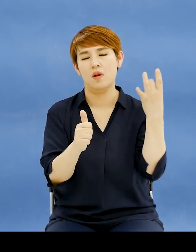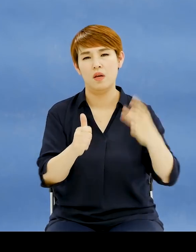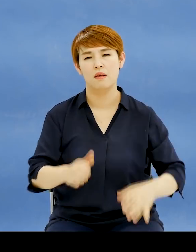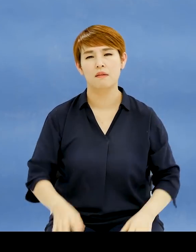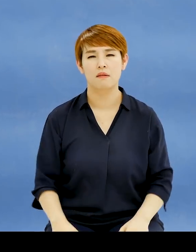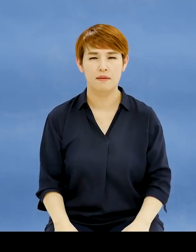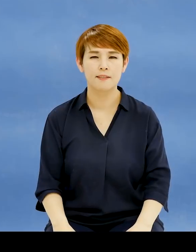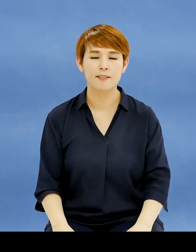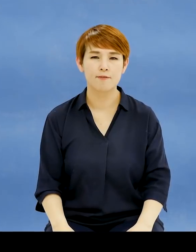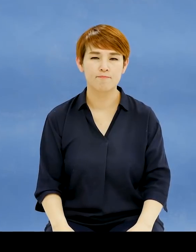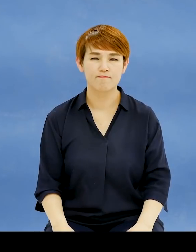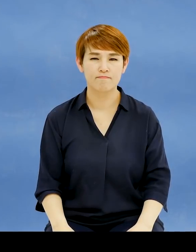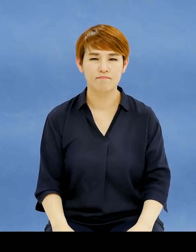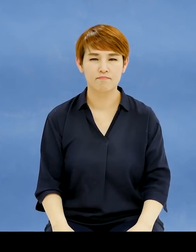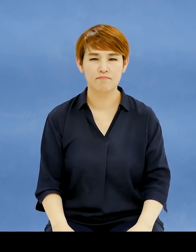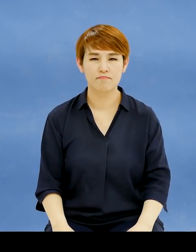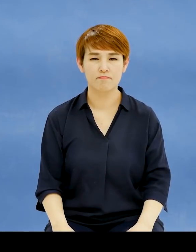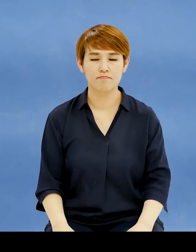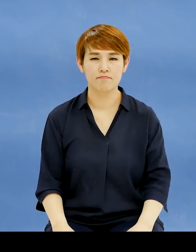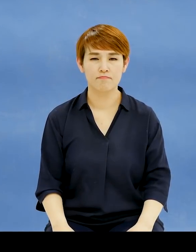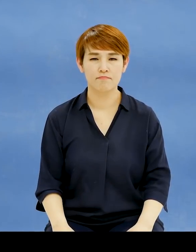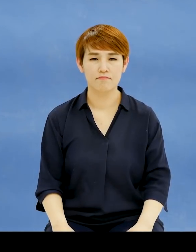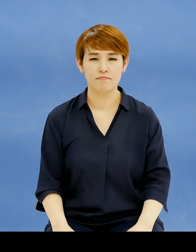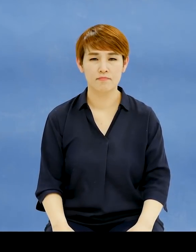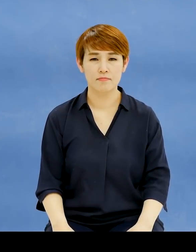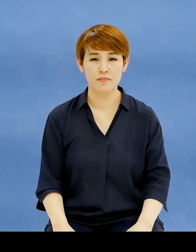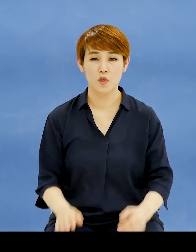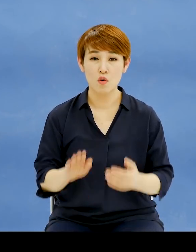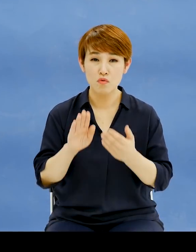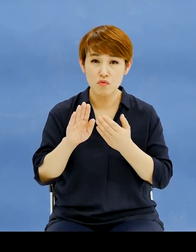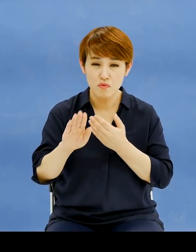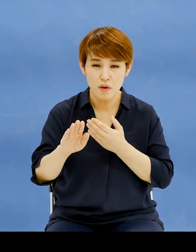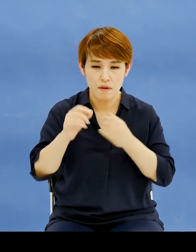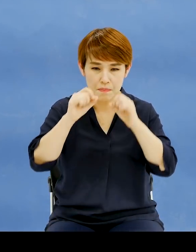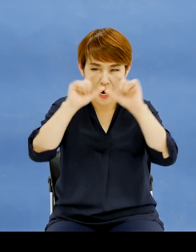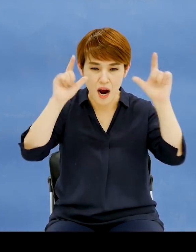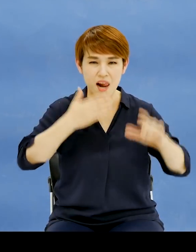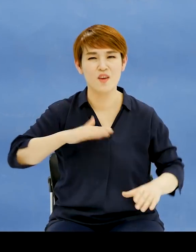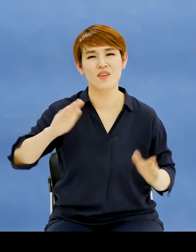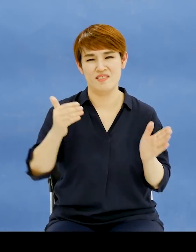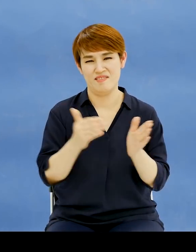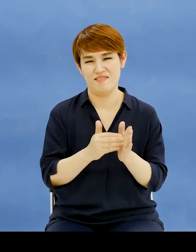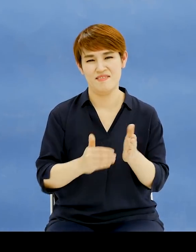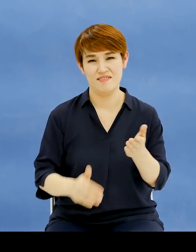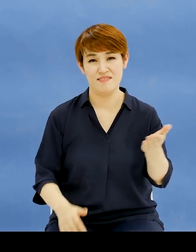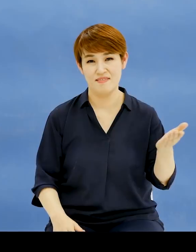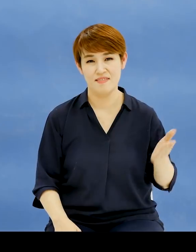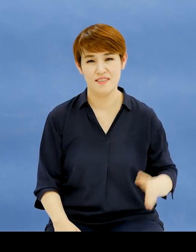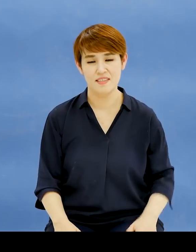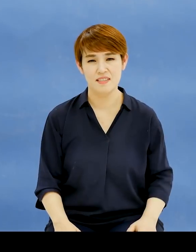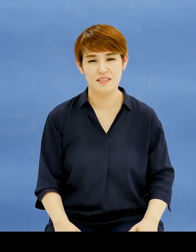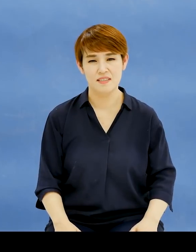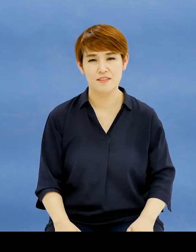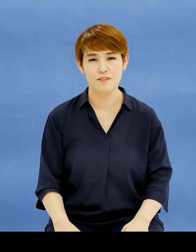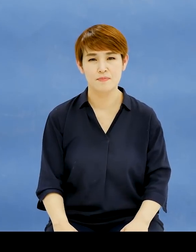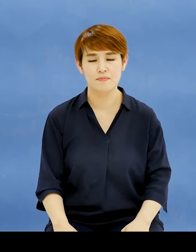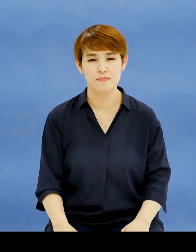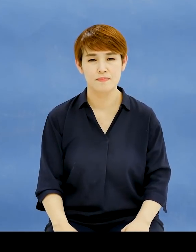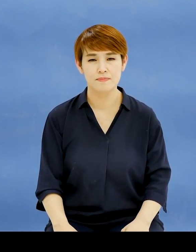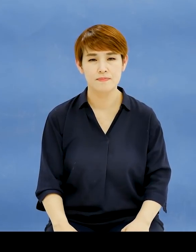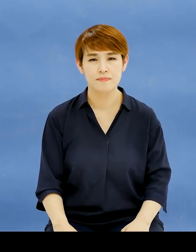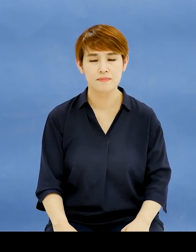이건 아니다. 이거는 정말 너무 프레임으로 몰고 가는 것이다 해서 좀 교회가 알기 시작했어요. 이게